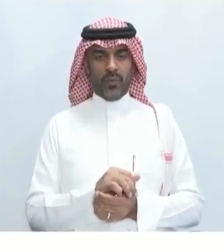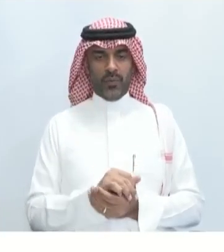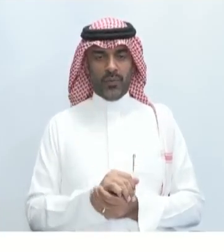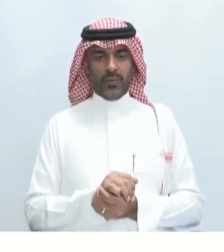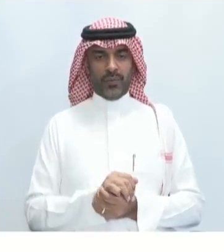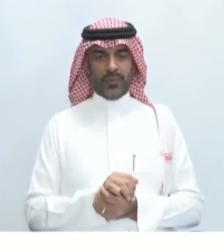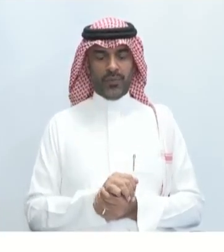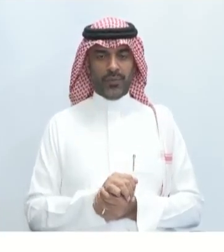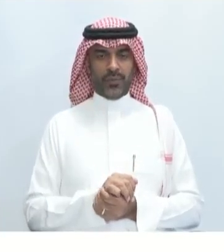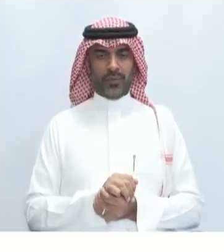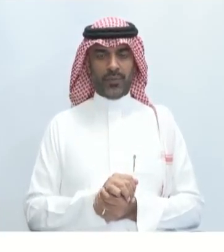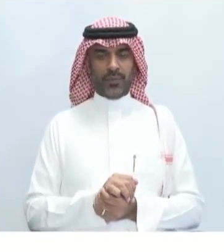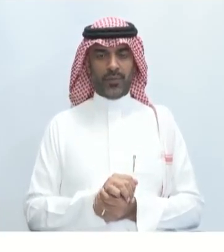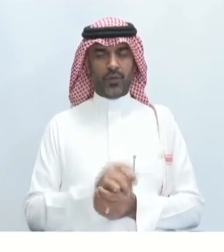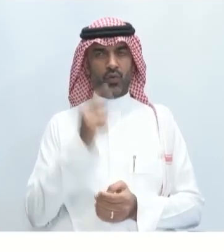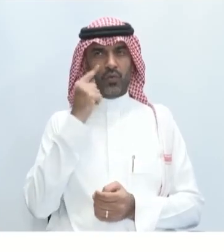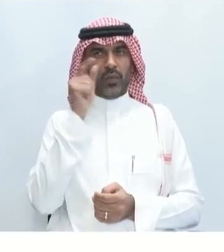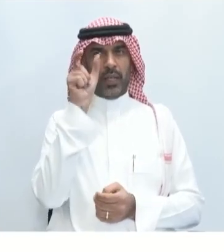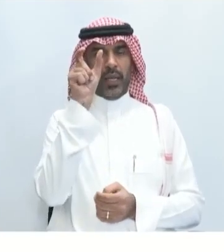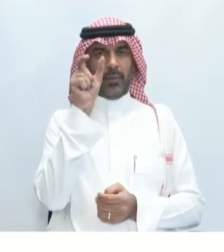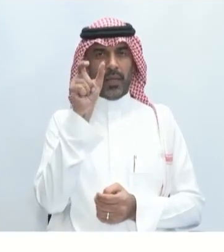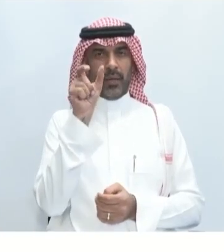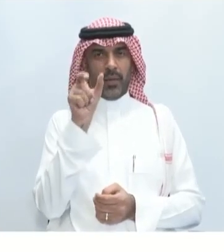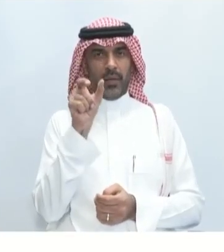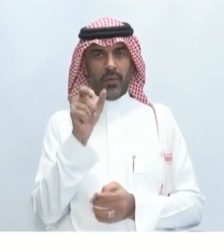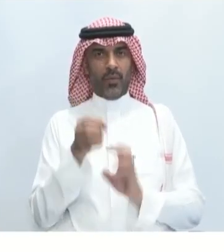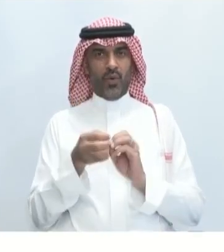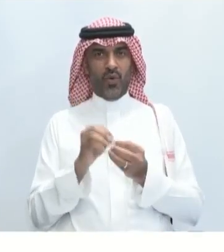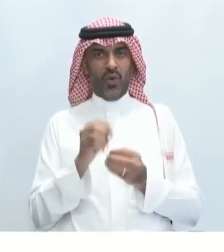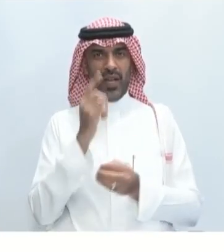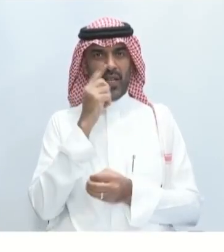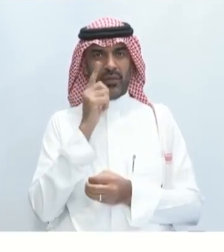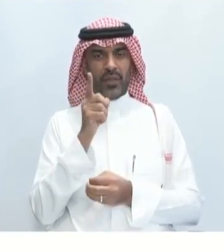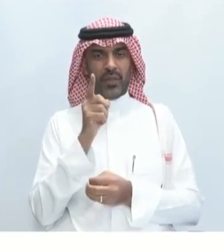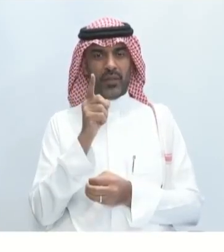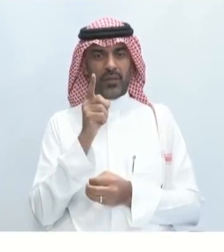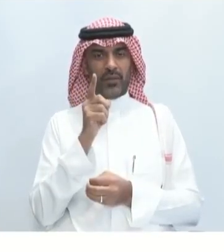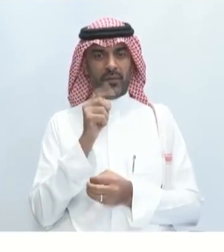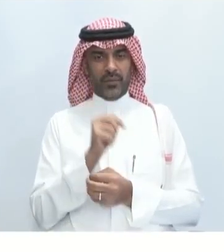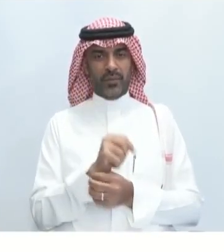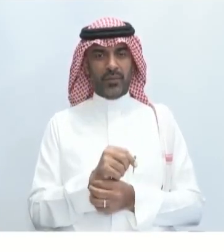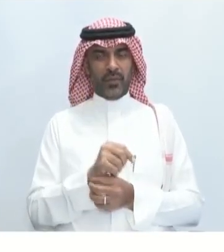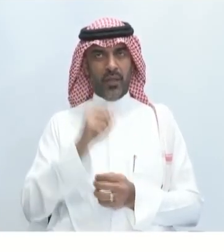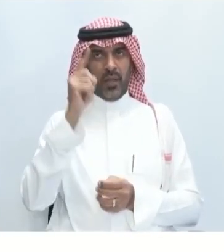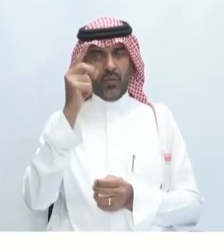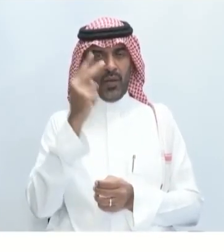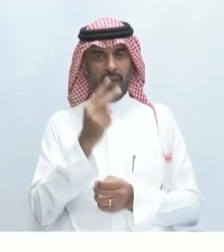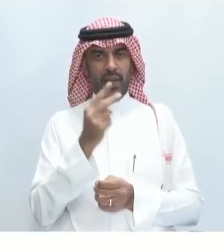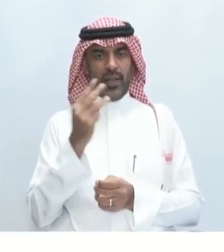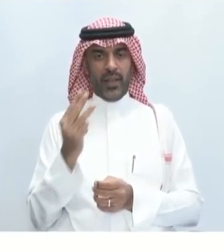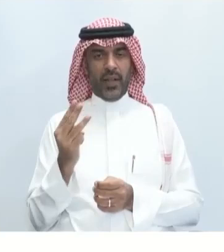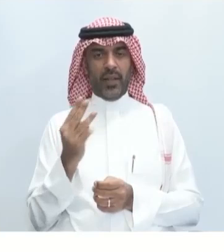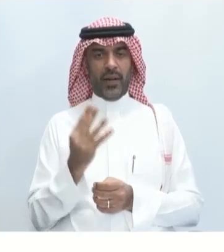تامل هذه الكلمات التي لونت بلون اصفر نلمس تغنيه تصحو